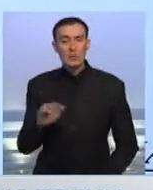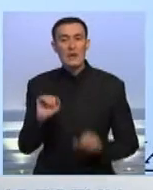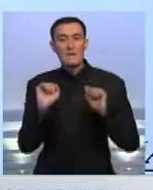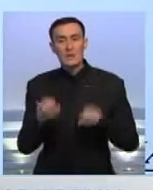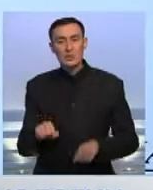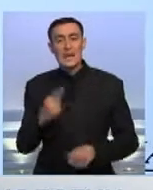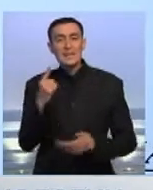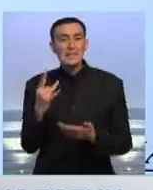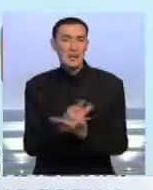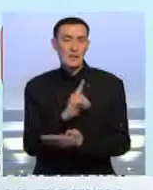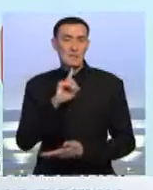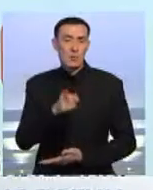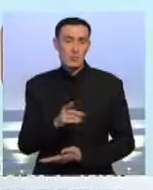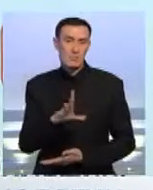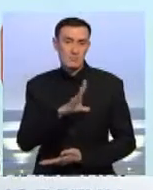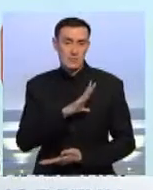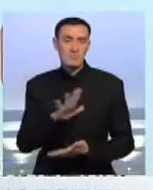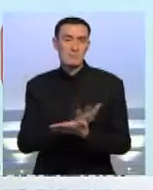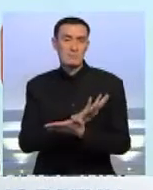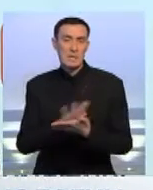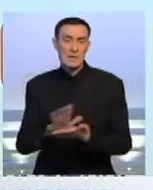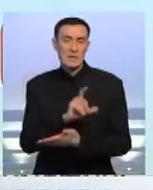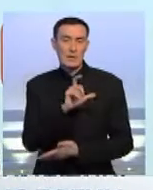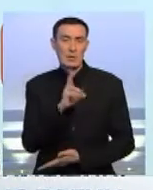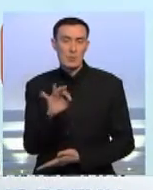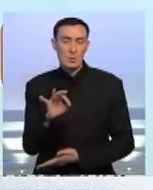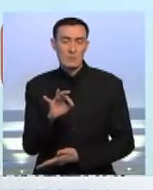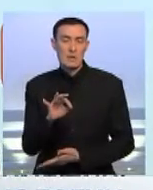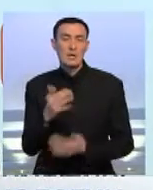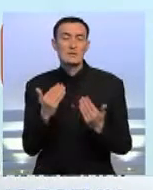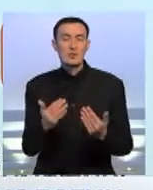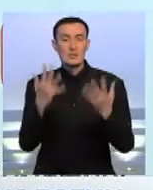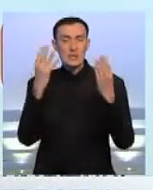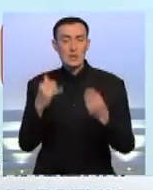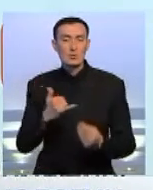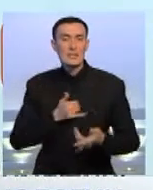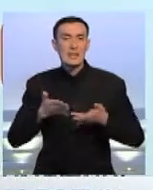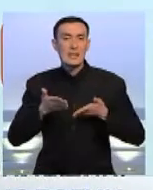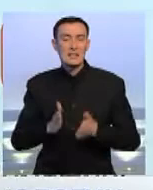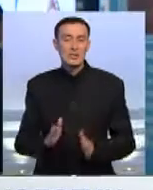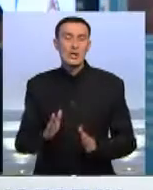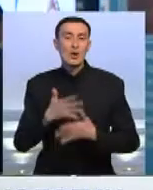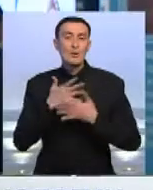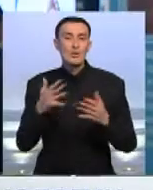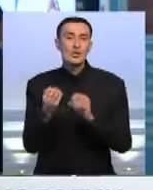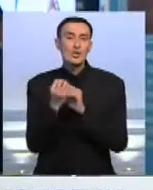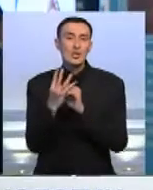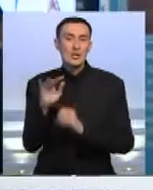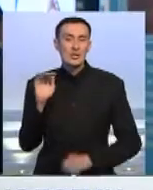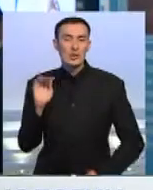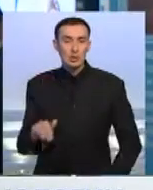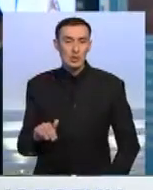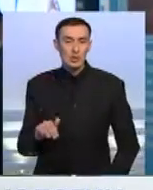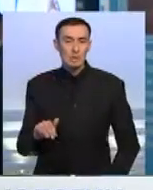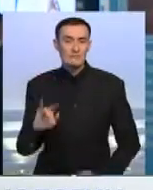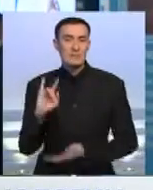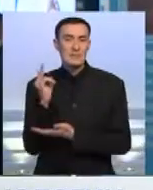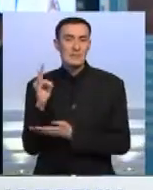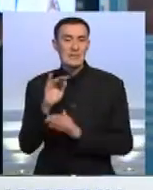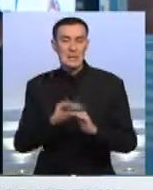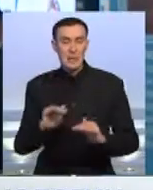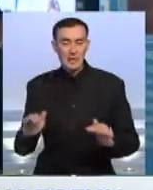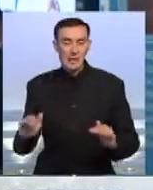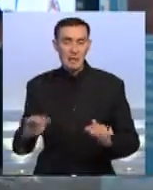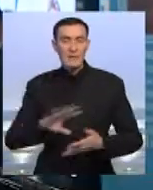бы один раз в год получить бесплатную квоту. На сегодняшний день родилось свыше 14 тысяч детей